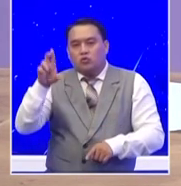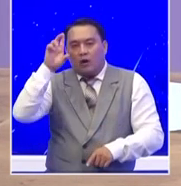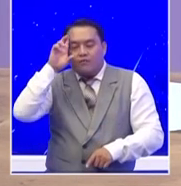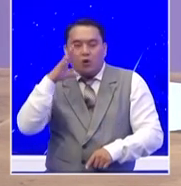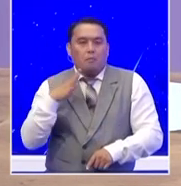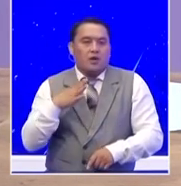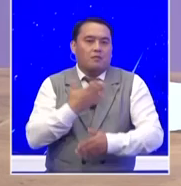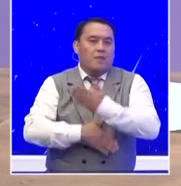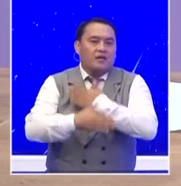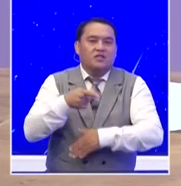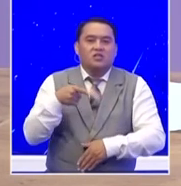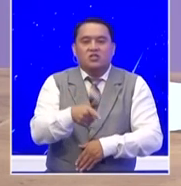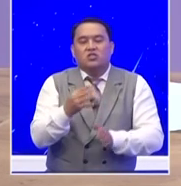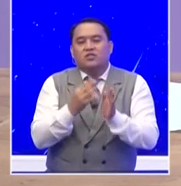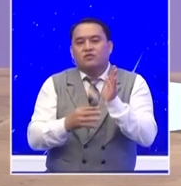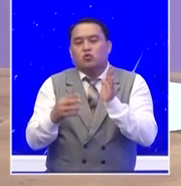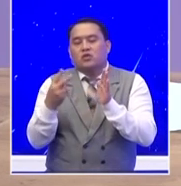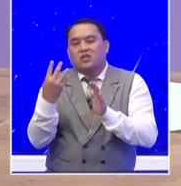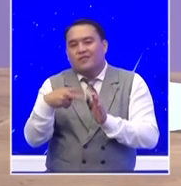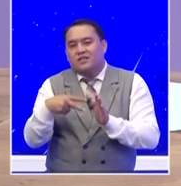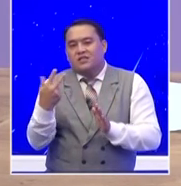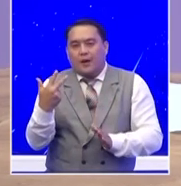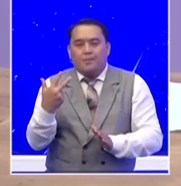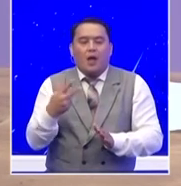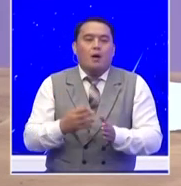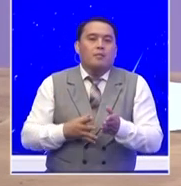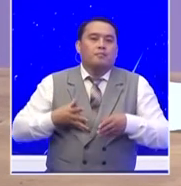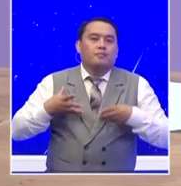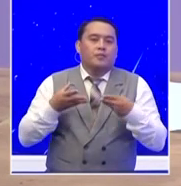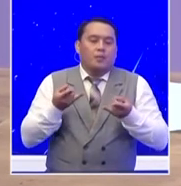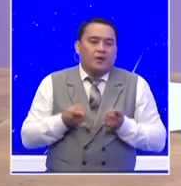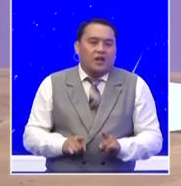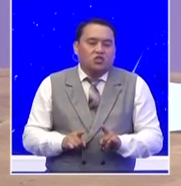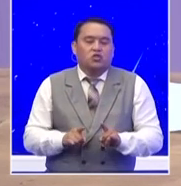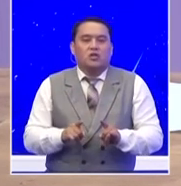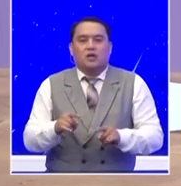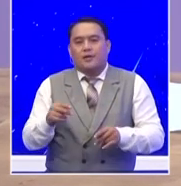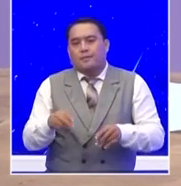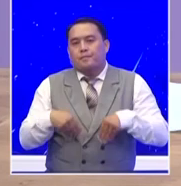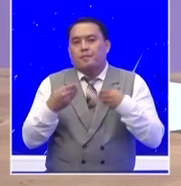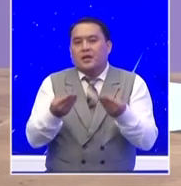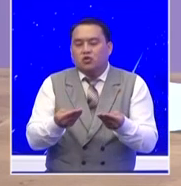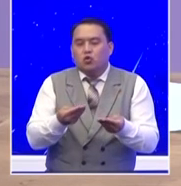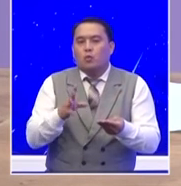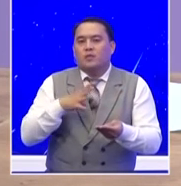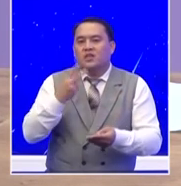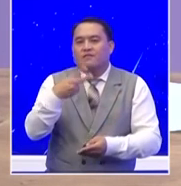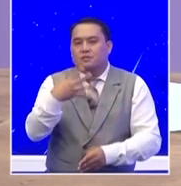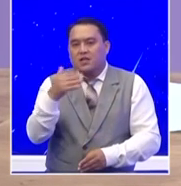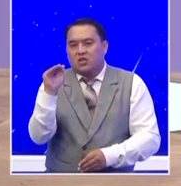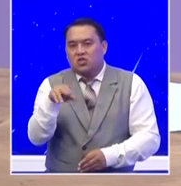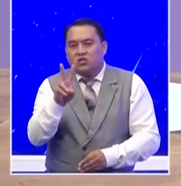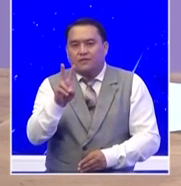пособия по инвалидности – 1923. Были начислены и платежи по рождению ребенка. Число подобных начислений составило 25